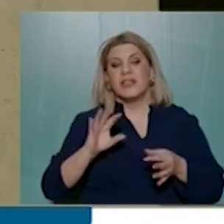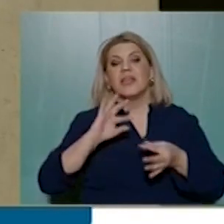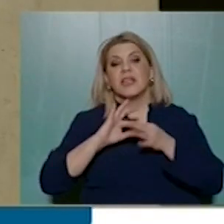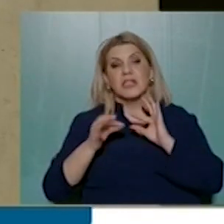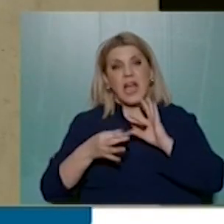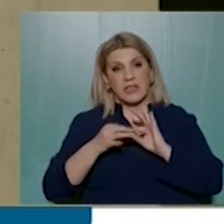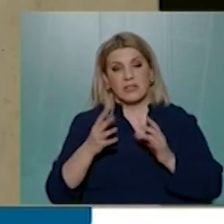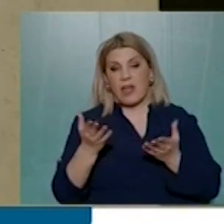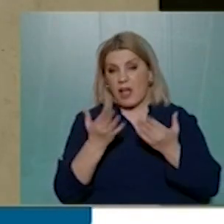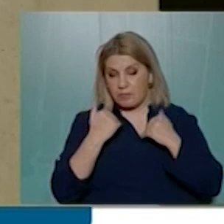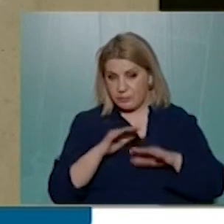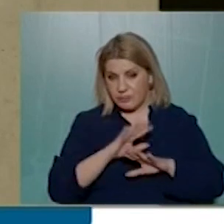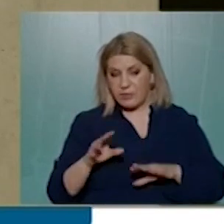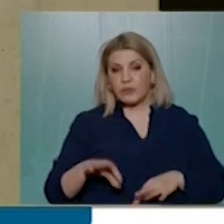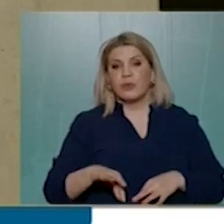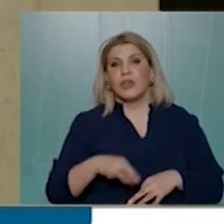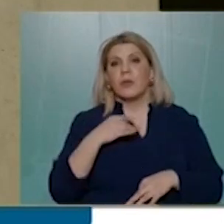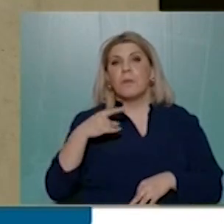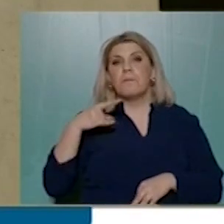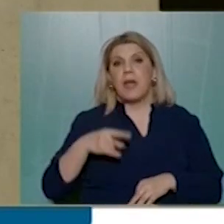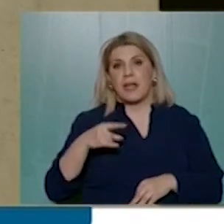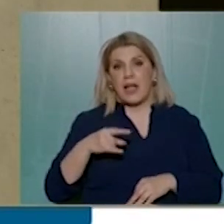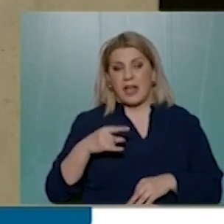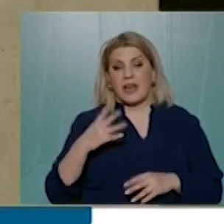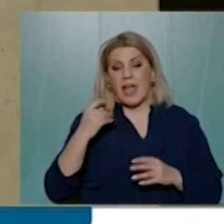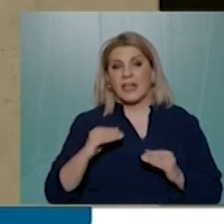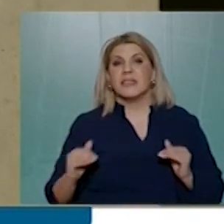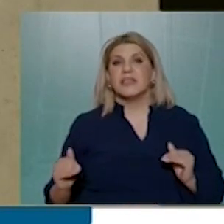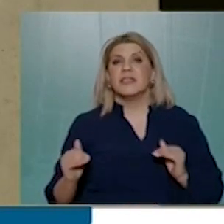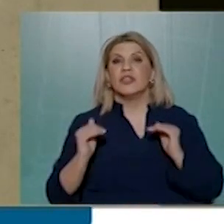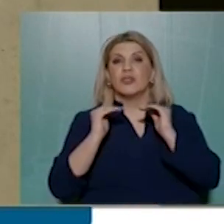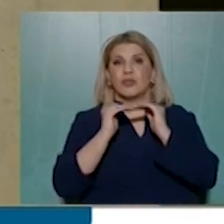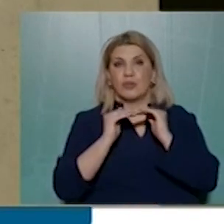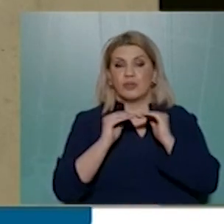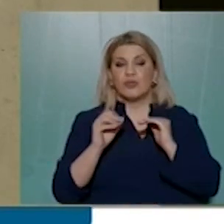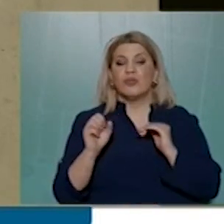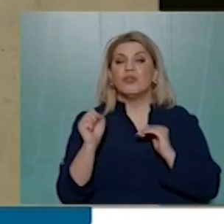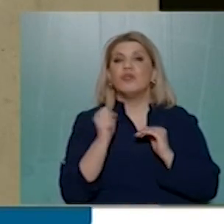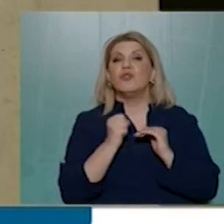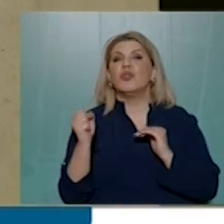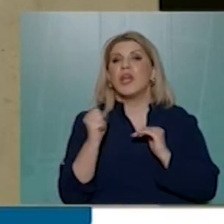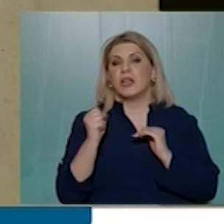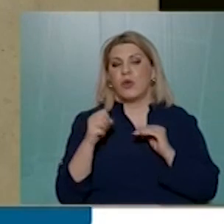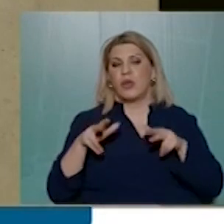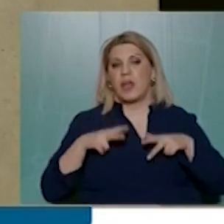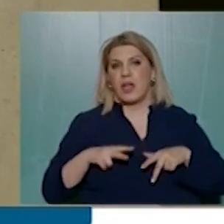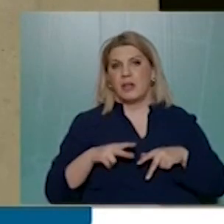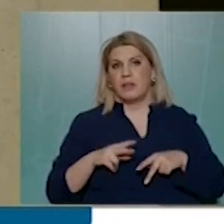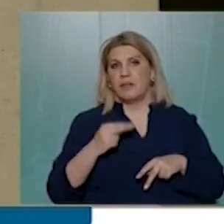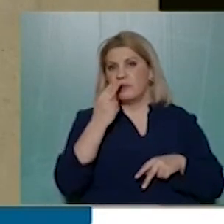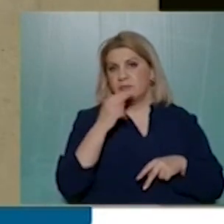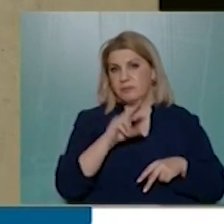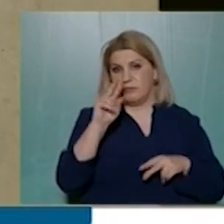οι αναφορές του κυρίου πέγκα να εξισώνει αυτό το την το σοσιαλιστικό κράτος με διδακτορικά και